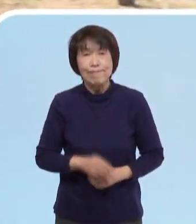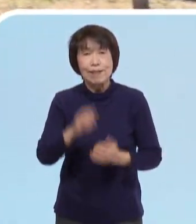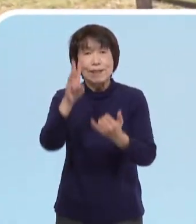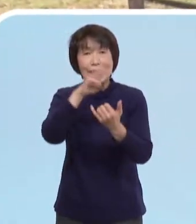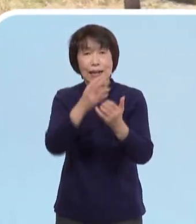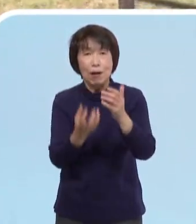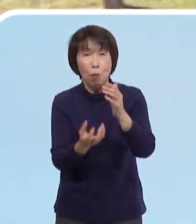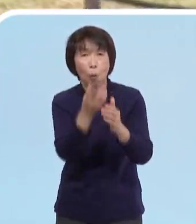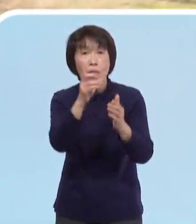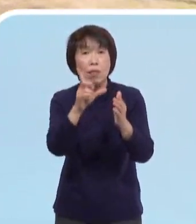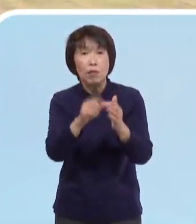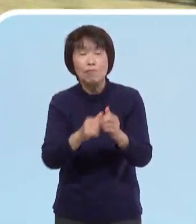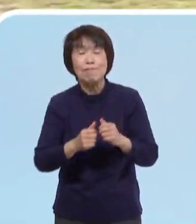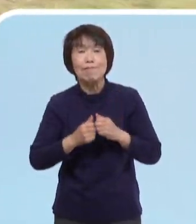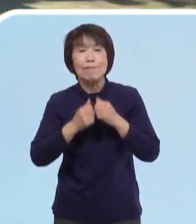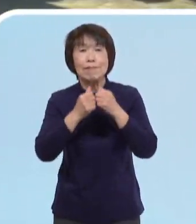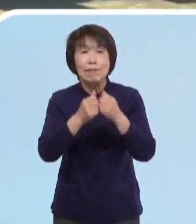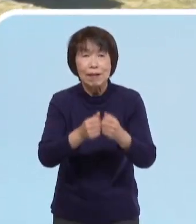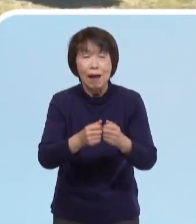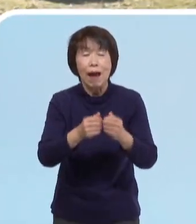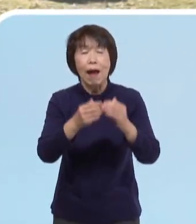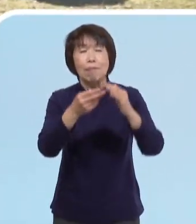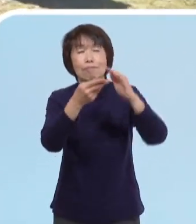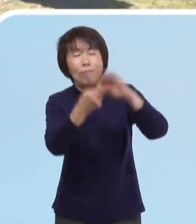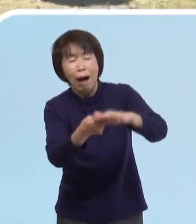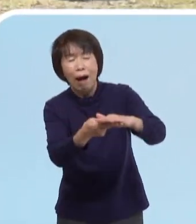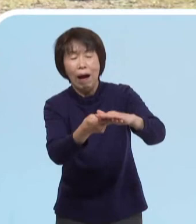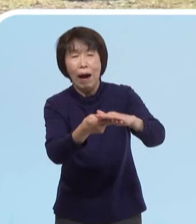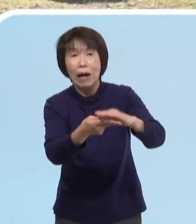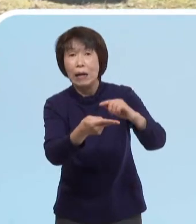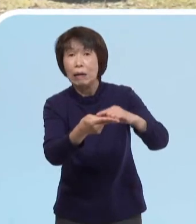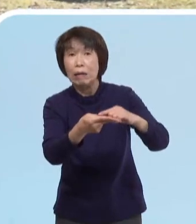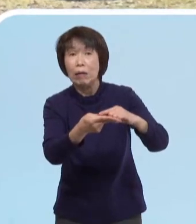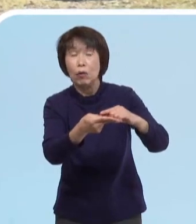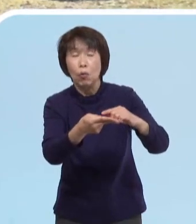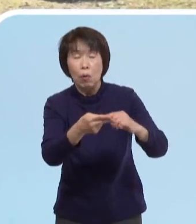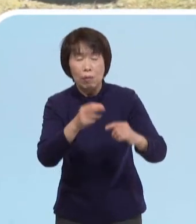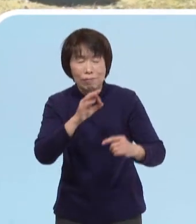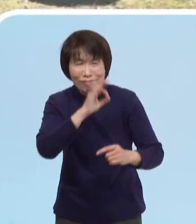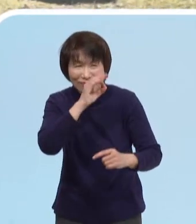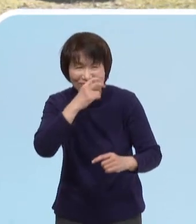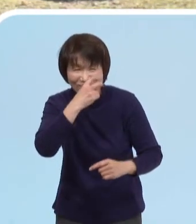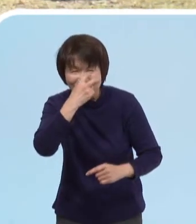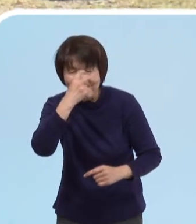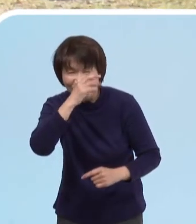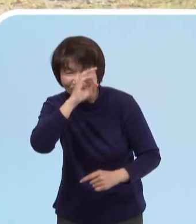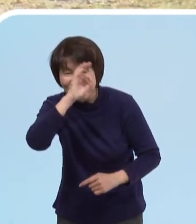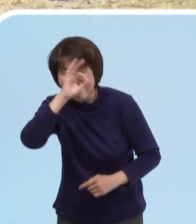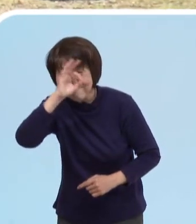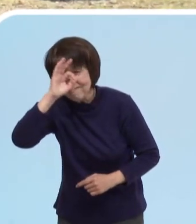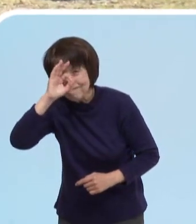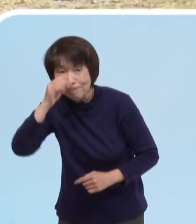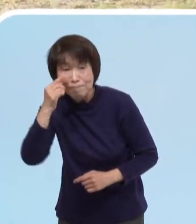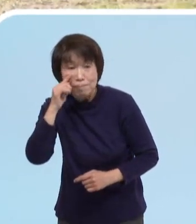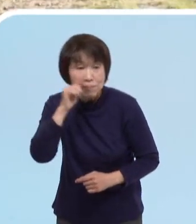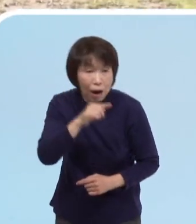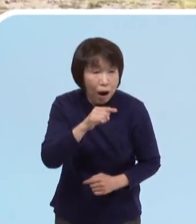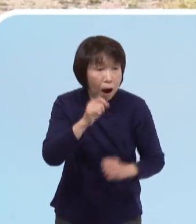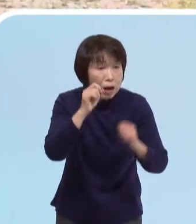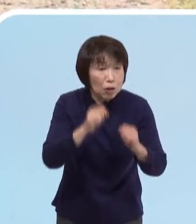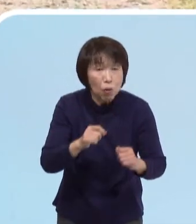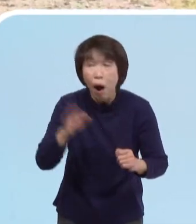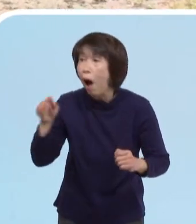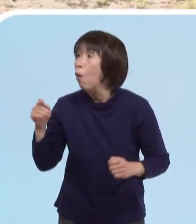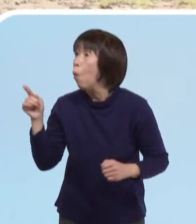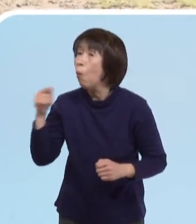害現場に行って行方不明になられている方の匂いを探して、はい、アラートしてハンドラーの方にここに匂いが